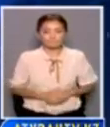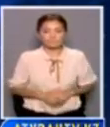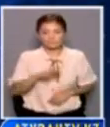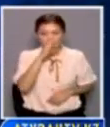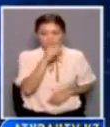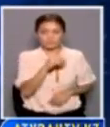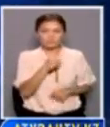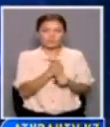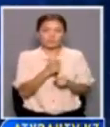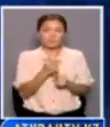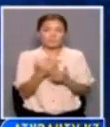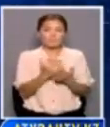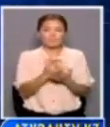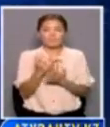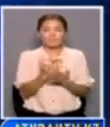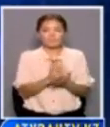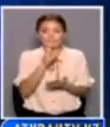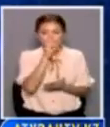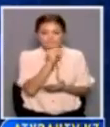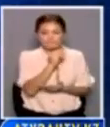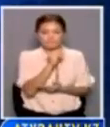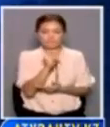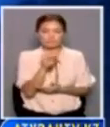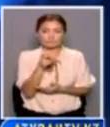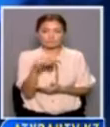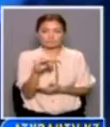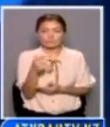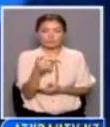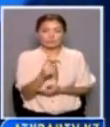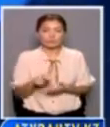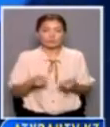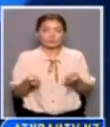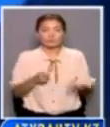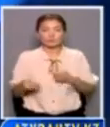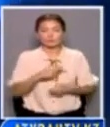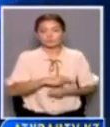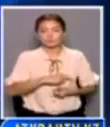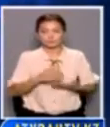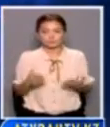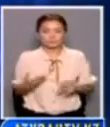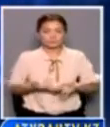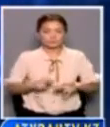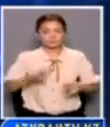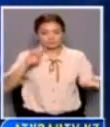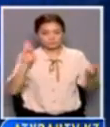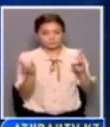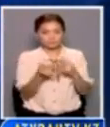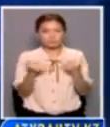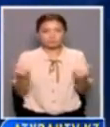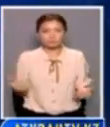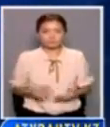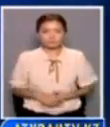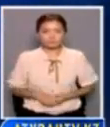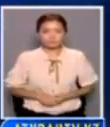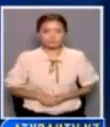позволили оценить прогнозные запасы прикаспийской нефтегазоносной провинции. И, конечно, это известные на сегодня и